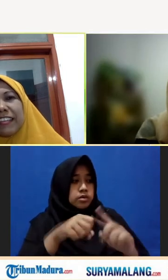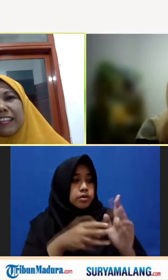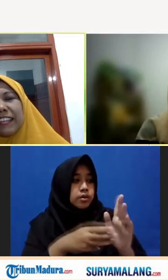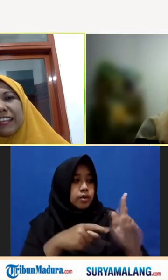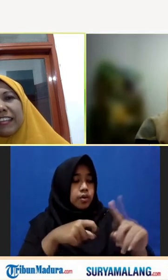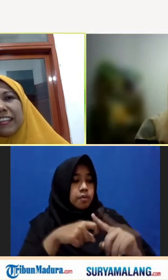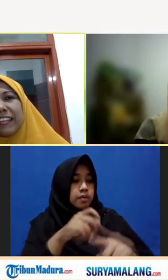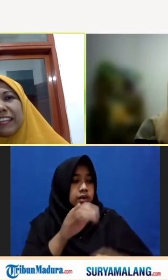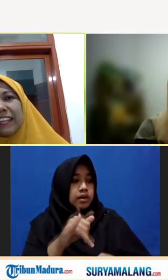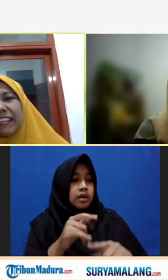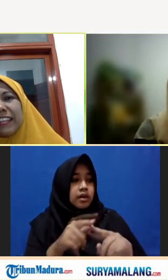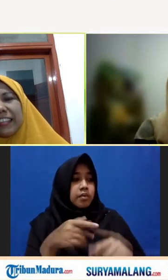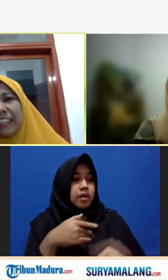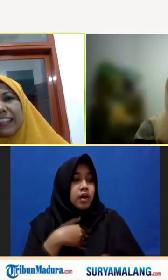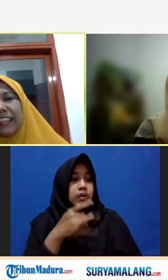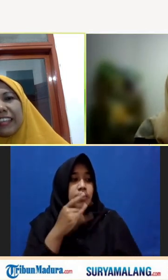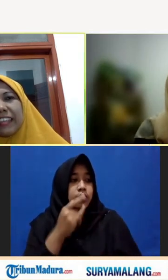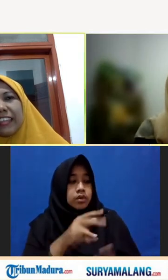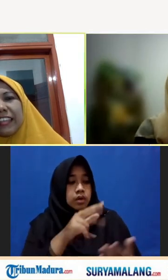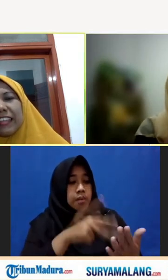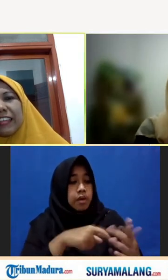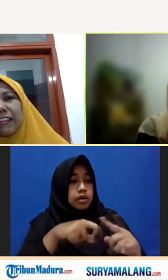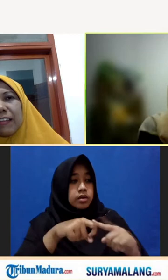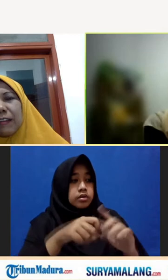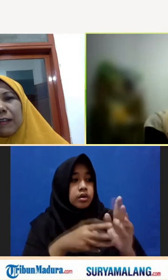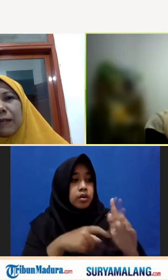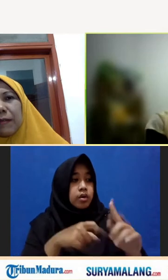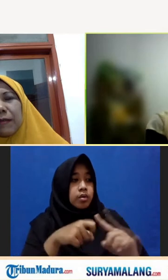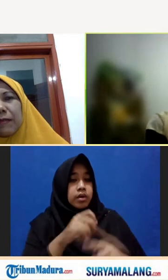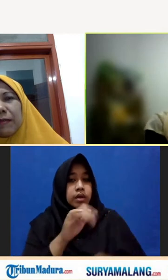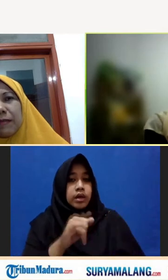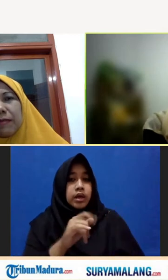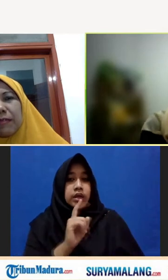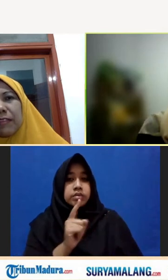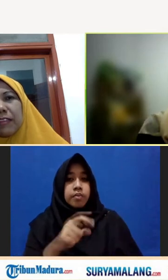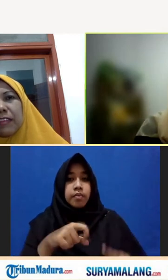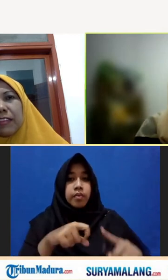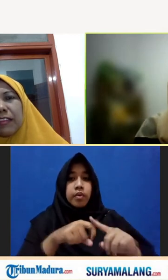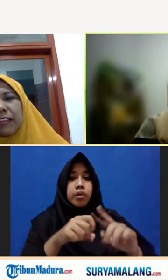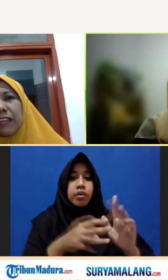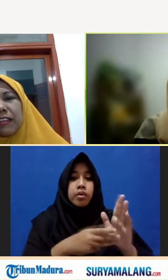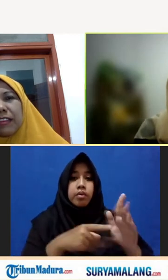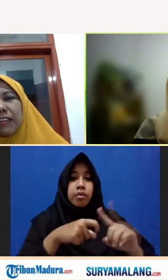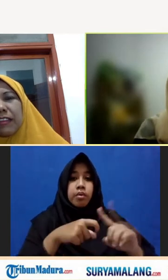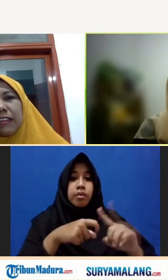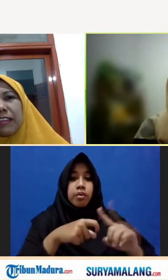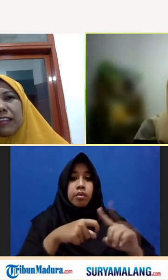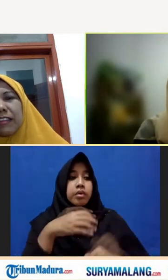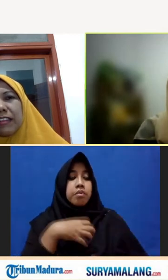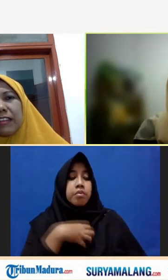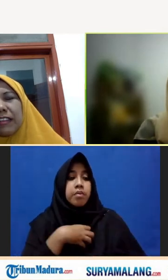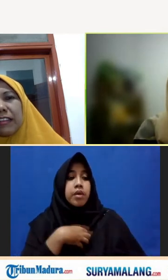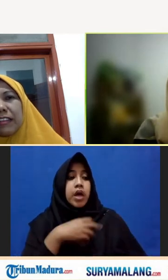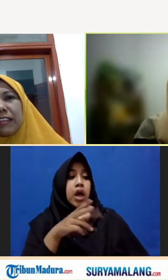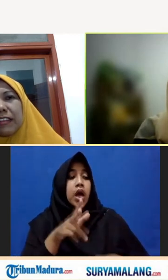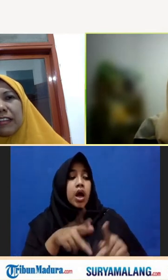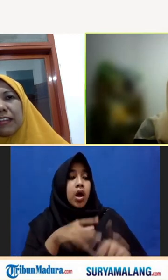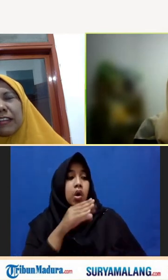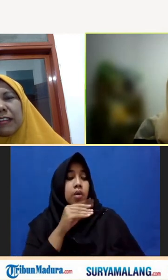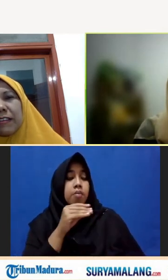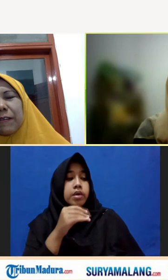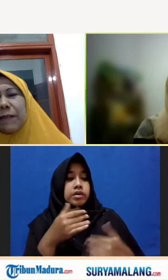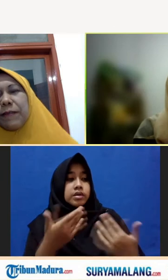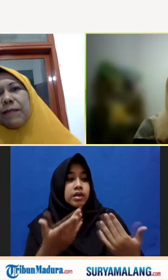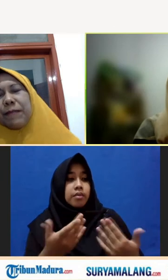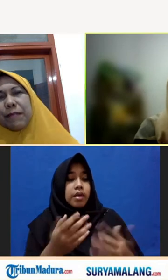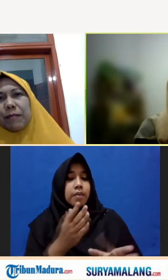Tapi aku akan tetap baca komik gitu, karena komik itu lebih bermakna, kalau bahasa